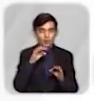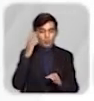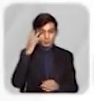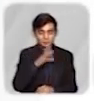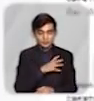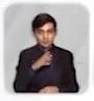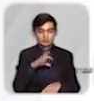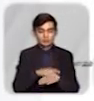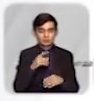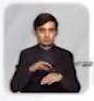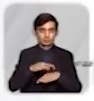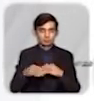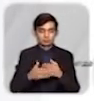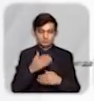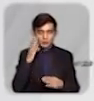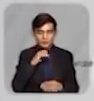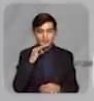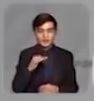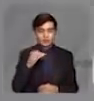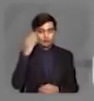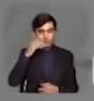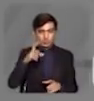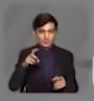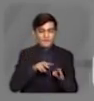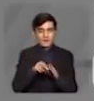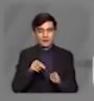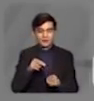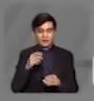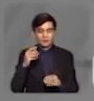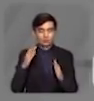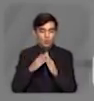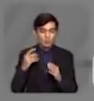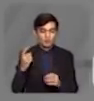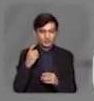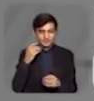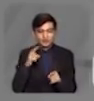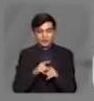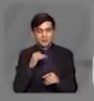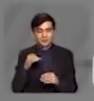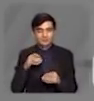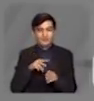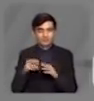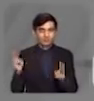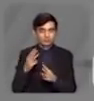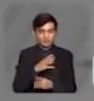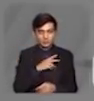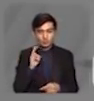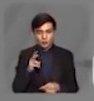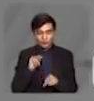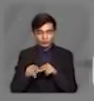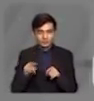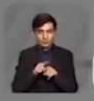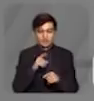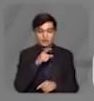мүлде қатаңдамақ. Бөтеннің мүлкін қасақана жою немесе бүлдіру деген айыпқа 2 жылға дейін үкім шығады. Бірақ дәл осы